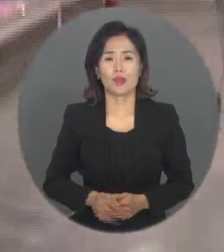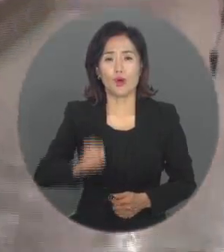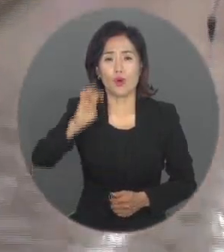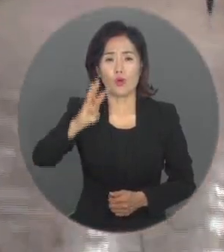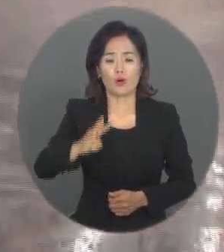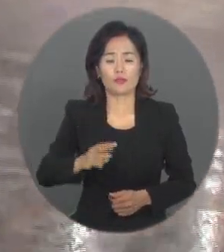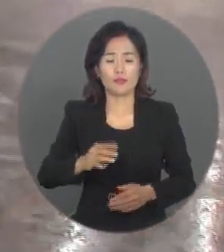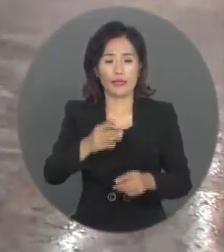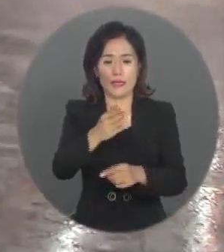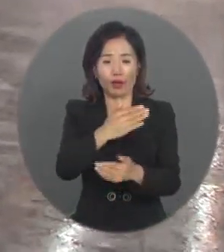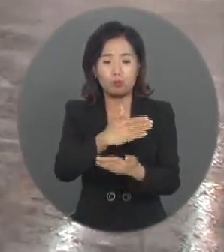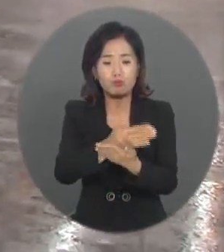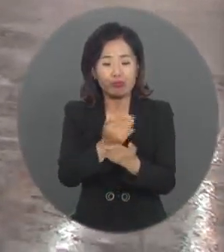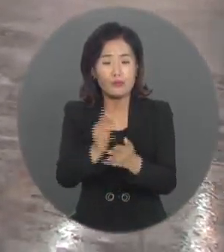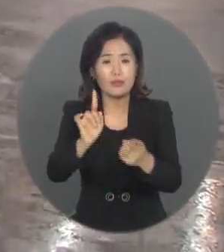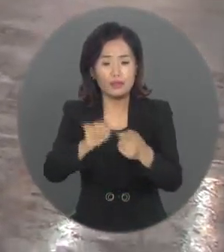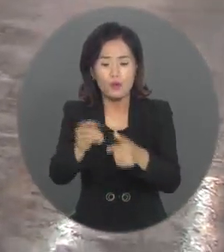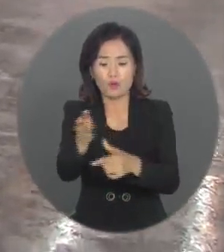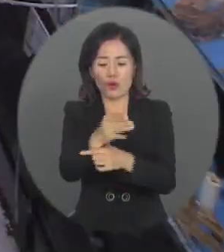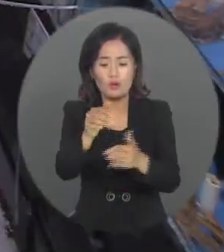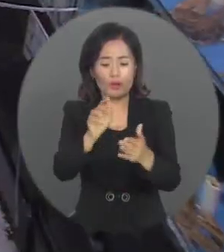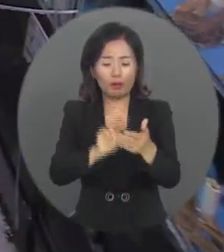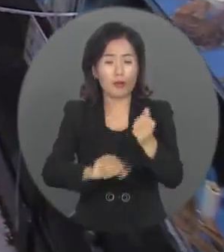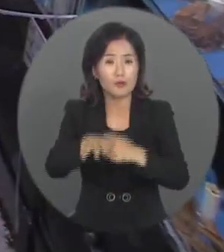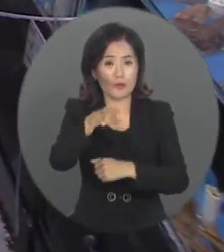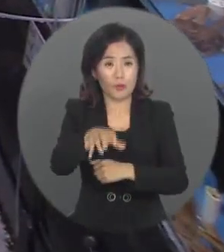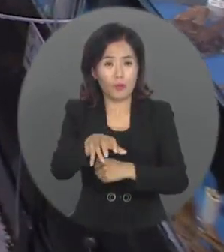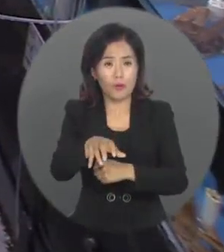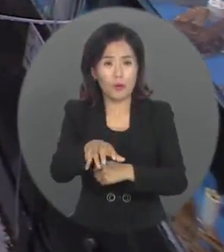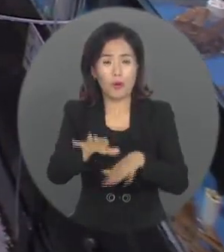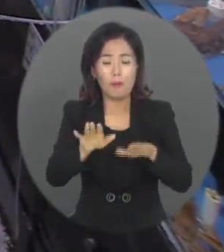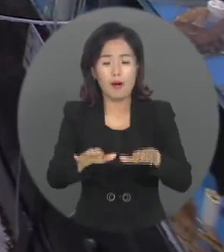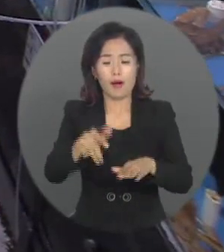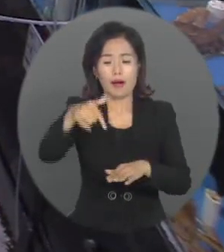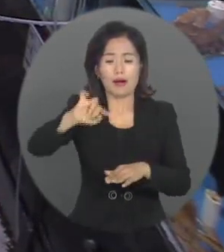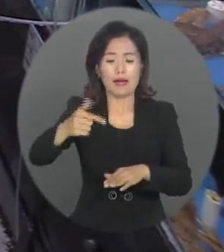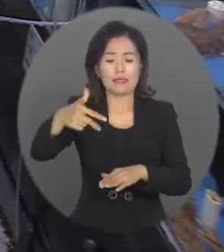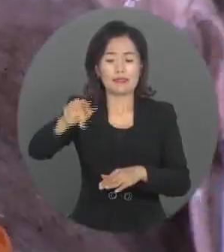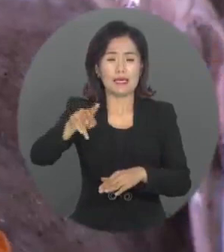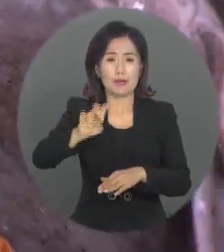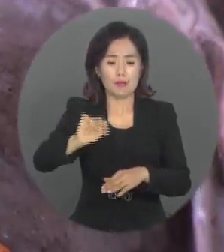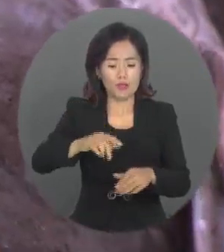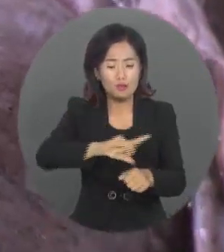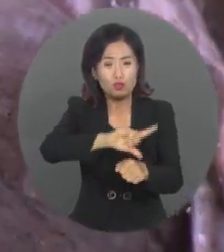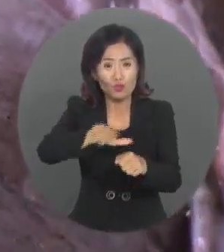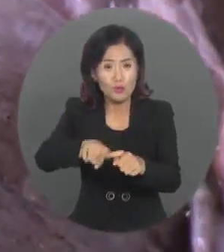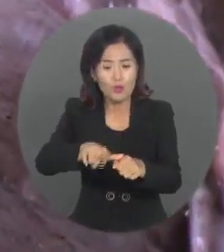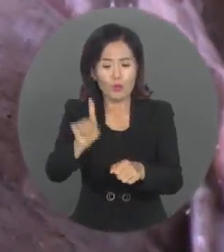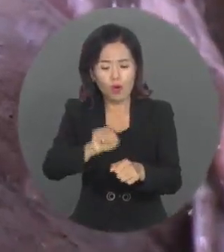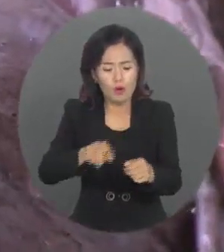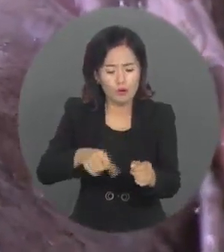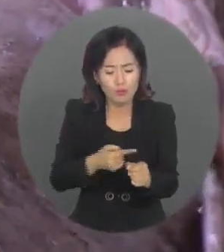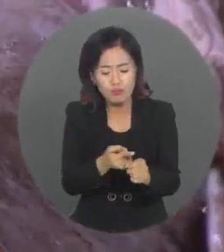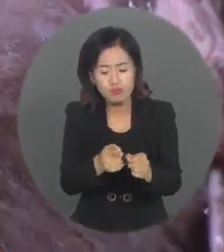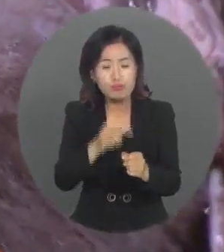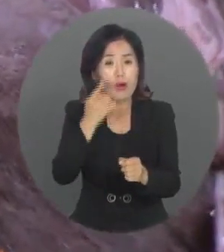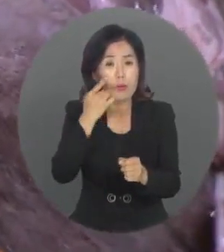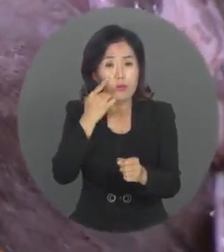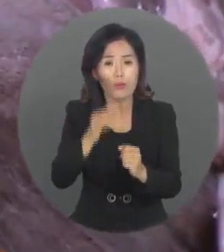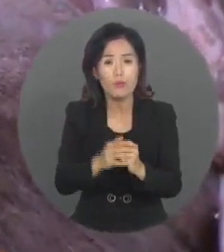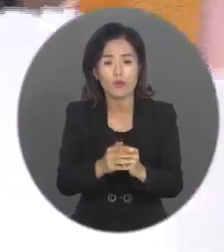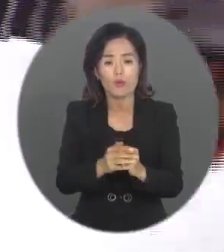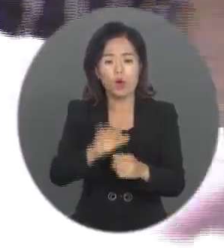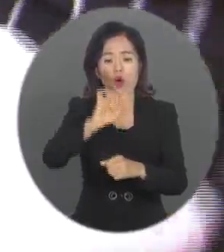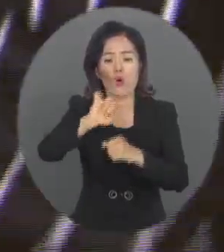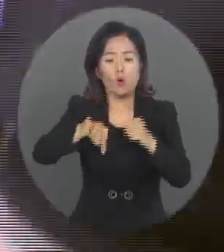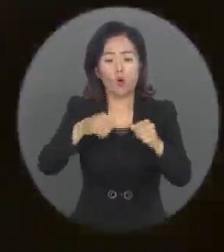광주의 한 식자재 마트의 수산물 코너. 방금 막 들어온 간재미 주변에 무엇인가를 들이댑니다.